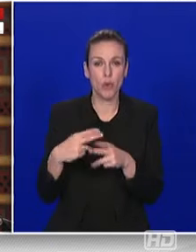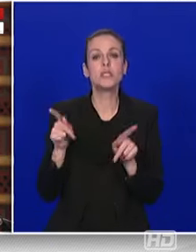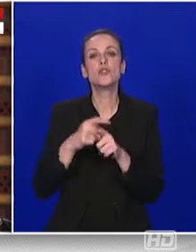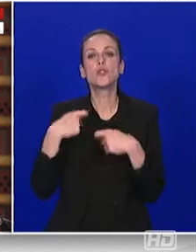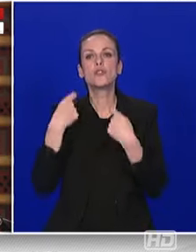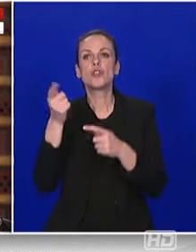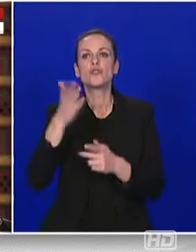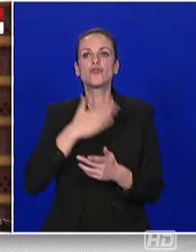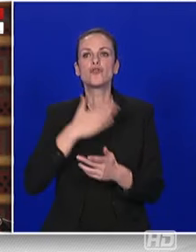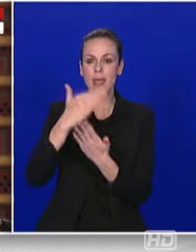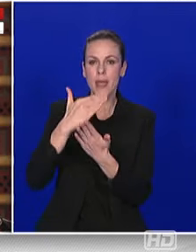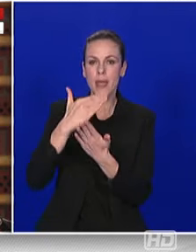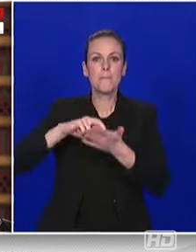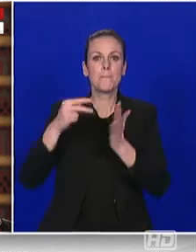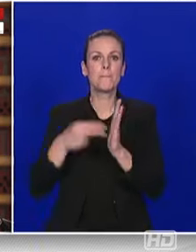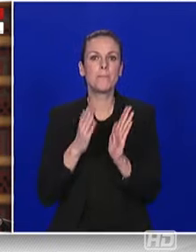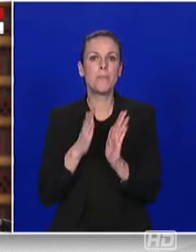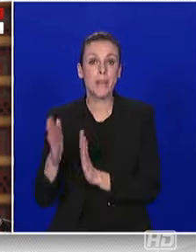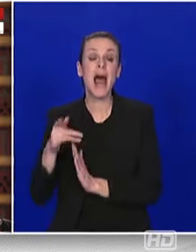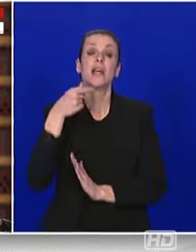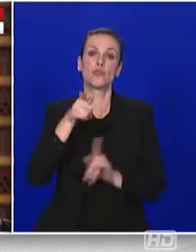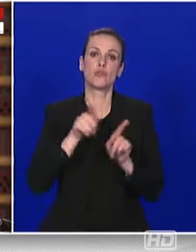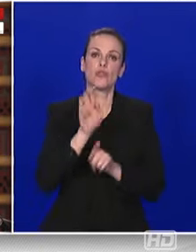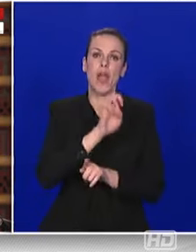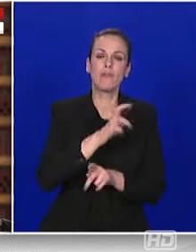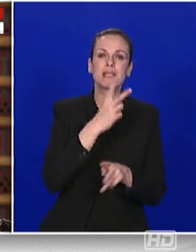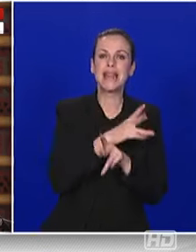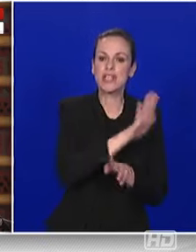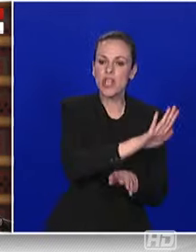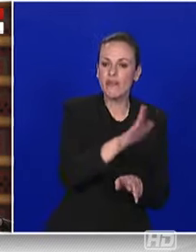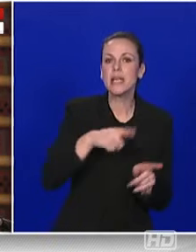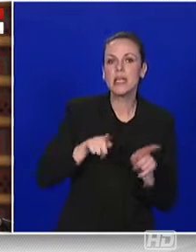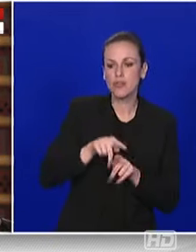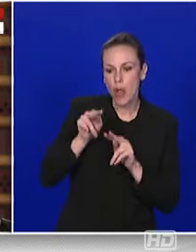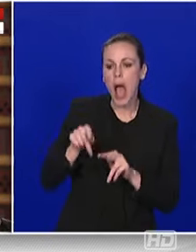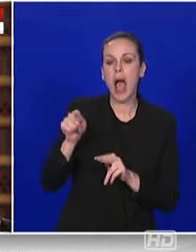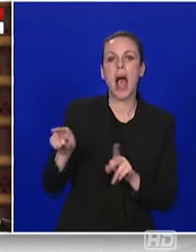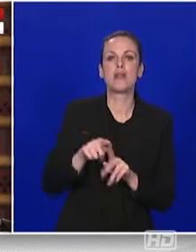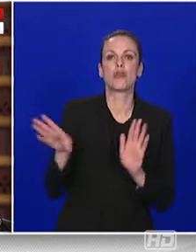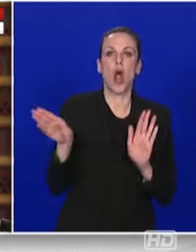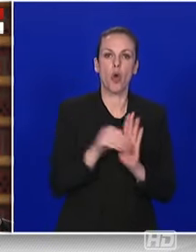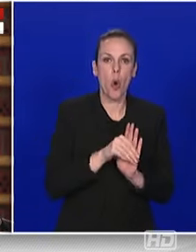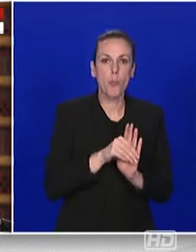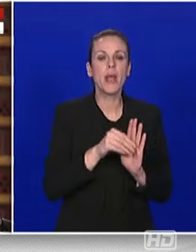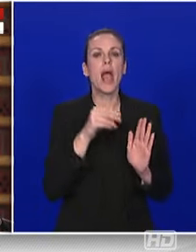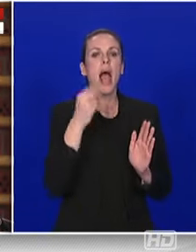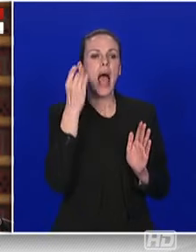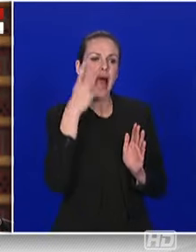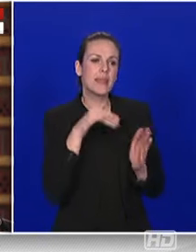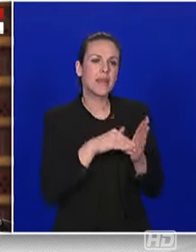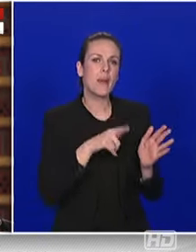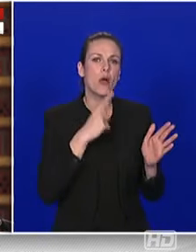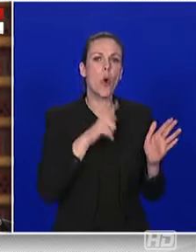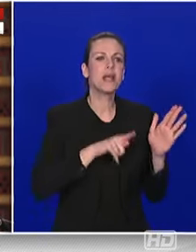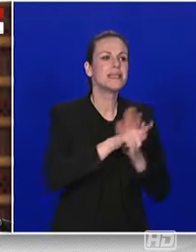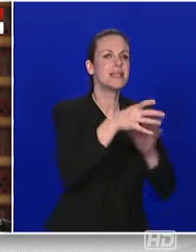smjernice koje će europske zemlje uzeti u obzir pri odlučivanju kada idu na ciljne skupine, koje ciljne